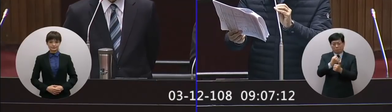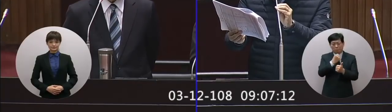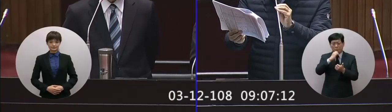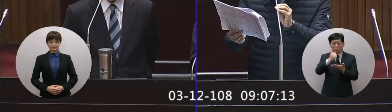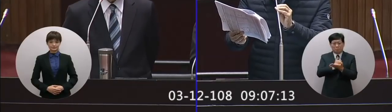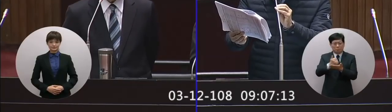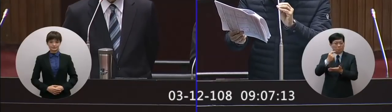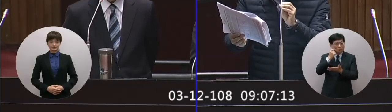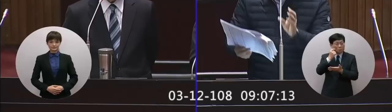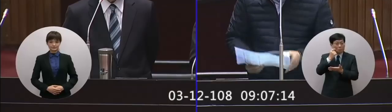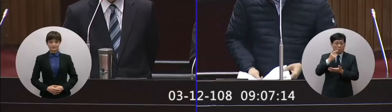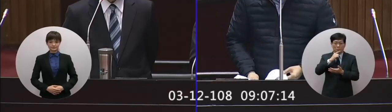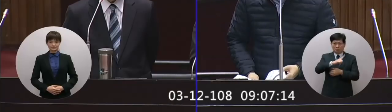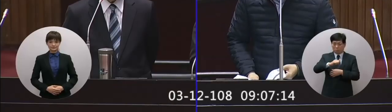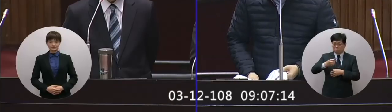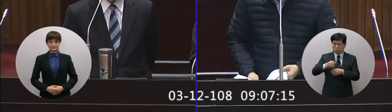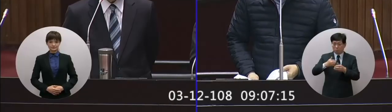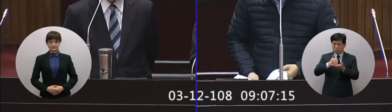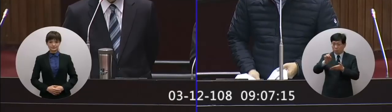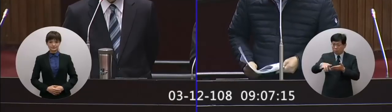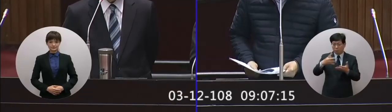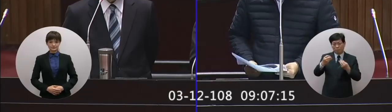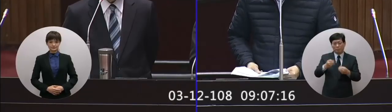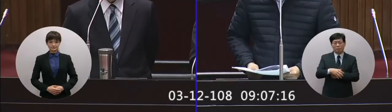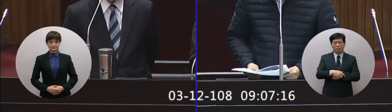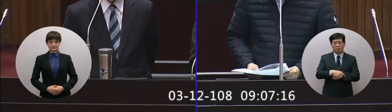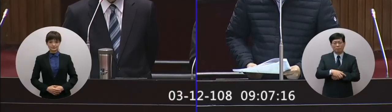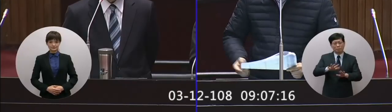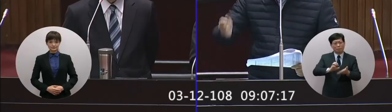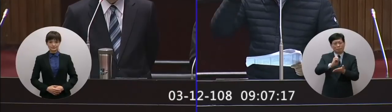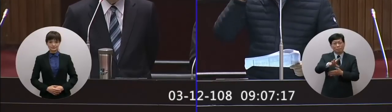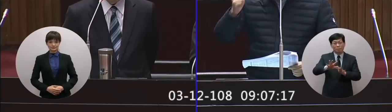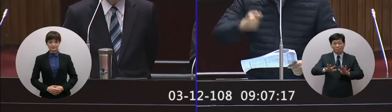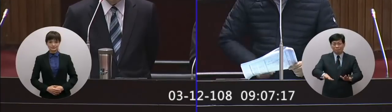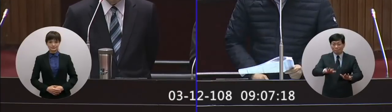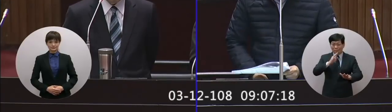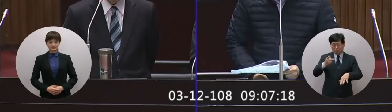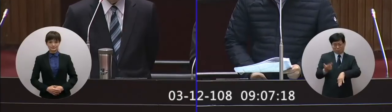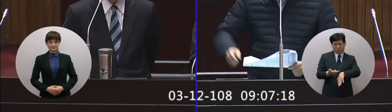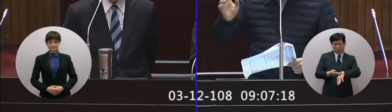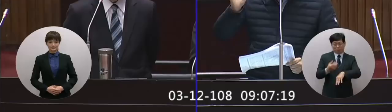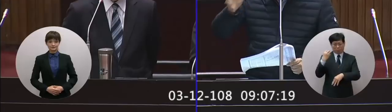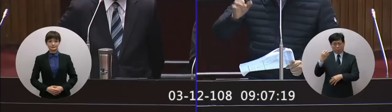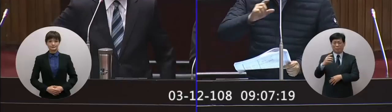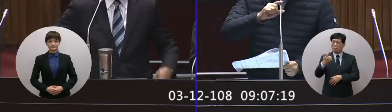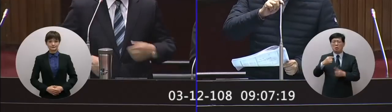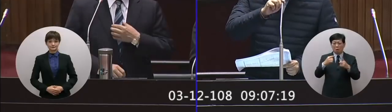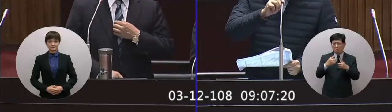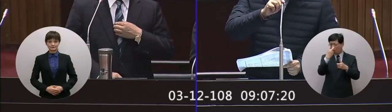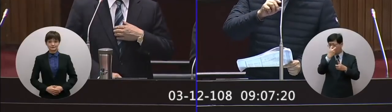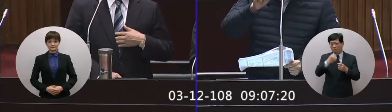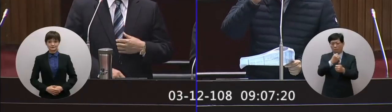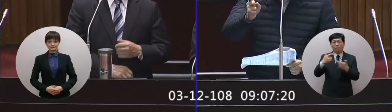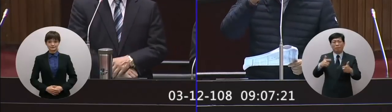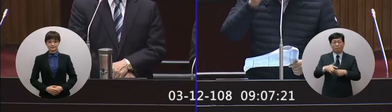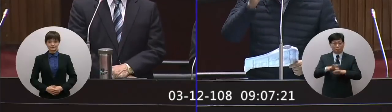物的进出及控管货物流向。院长跟你报告，现在是科技的时代，不是用人在控